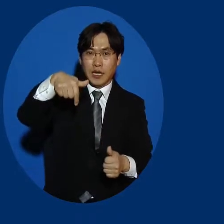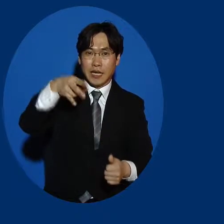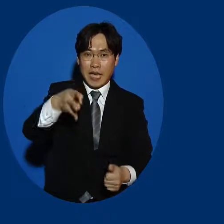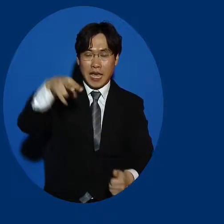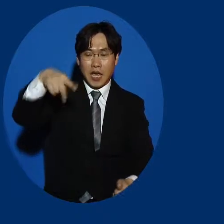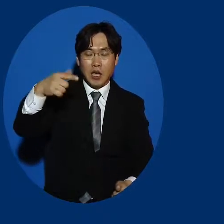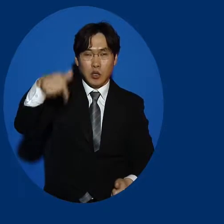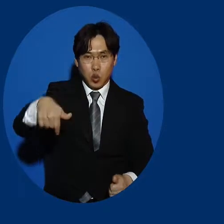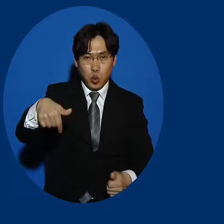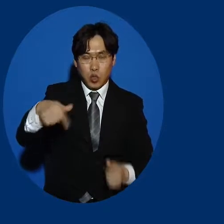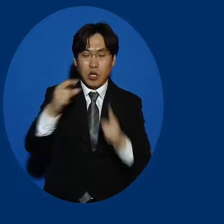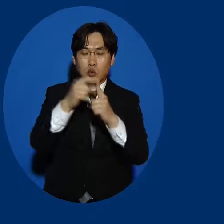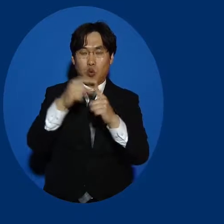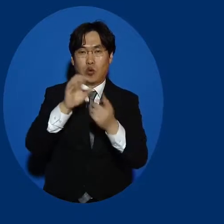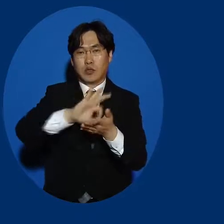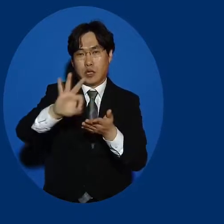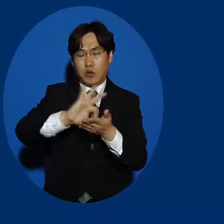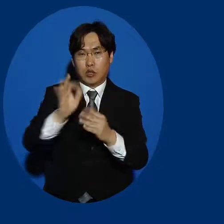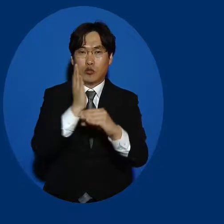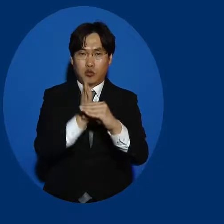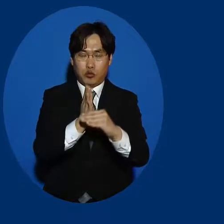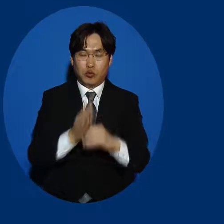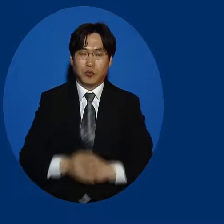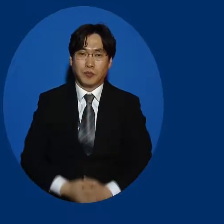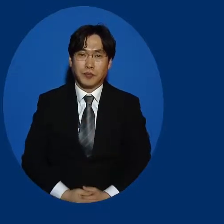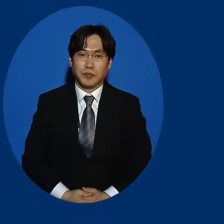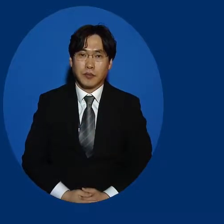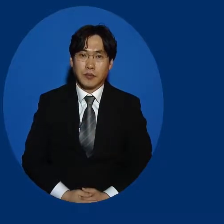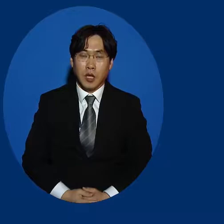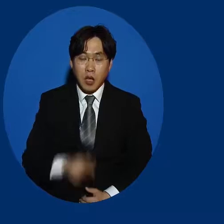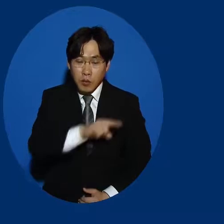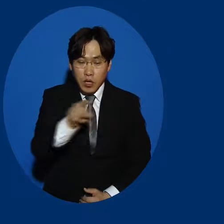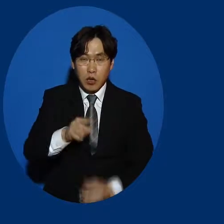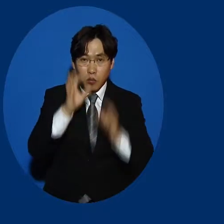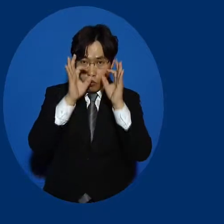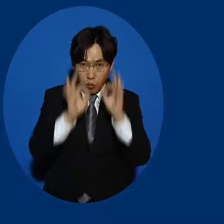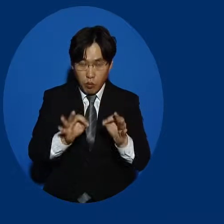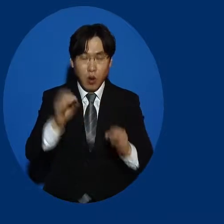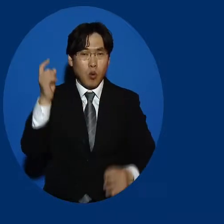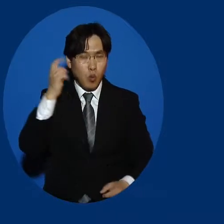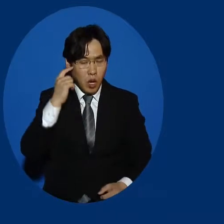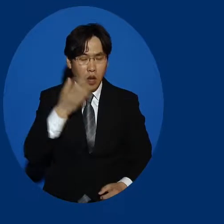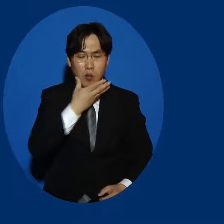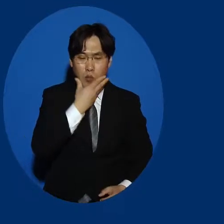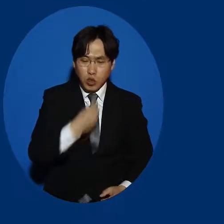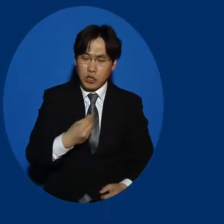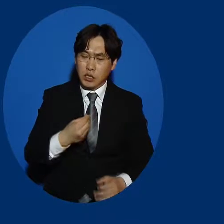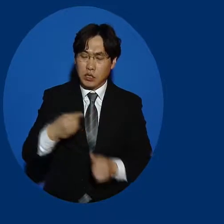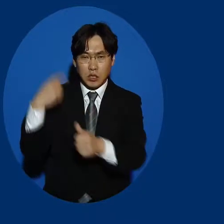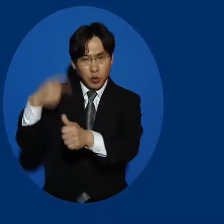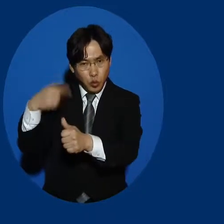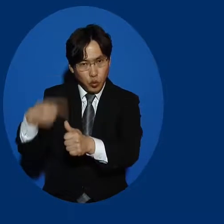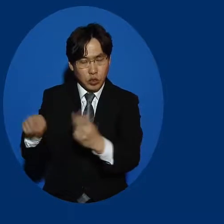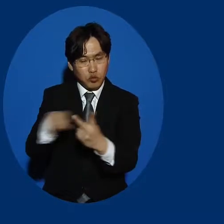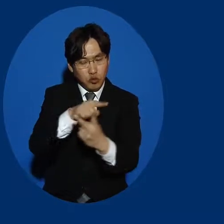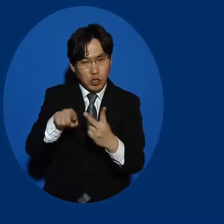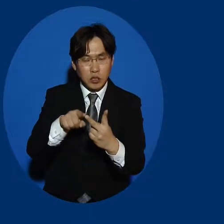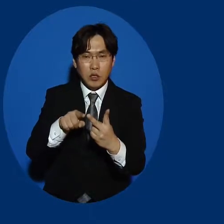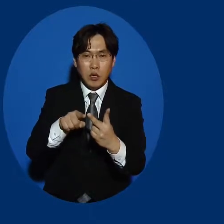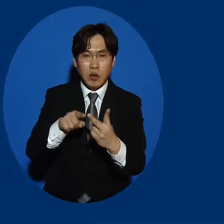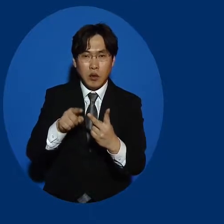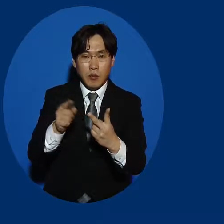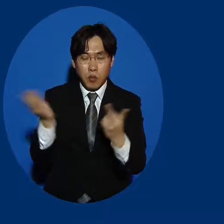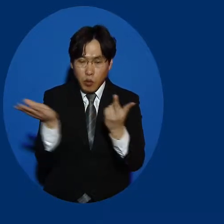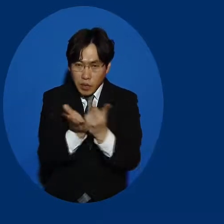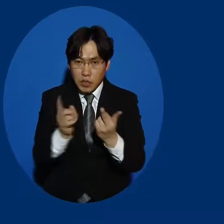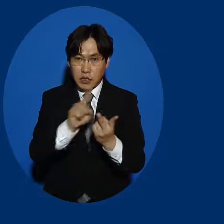평생교육의 필요성을 이야기하면 장애인 평생교육이 교육인지 복지인지 좀 더 분명해지지 않을까요?